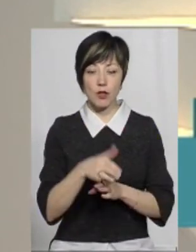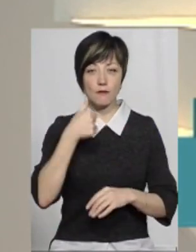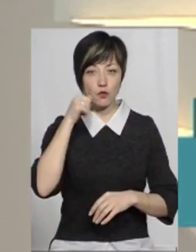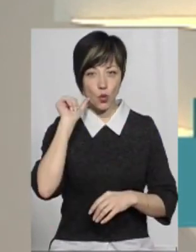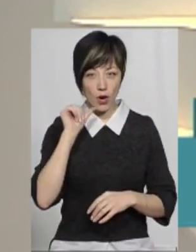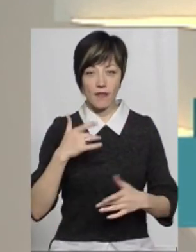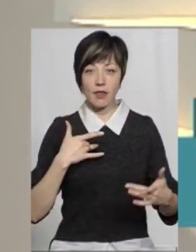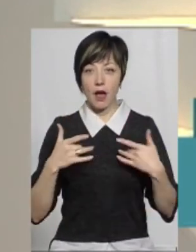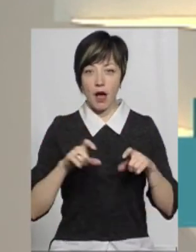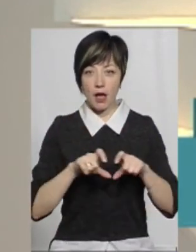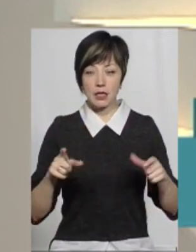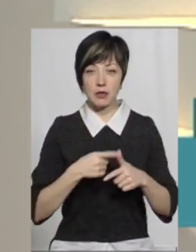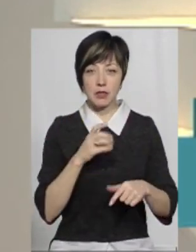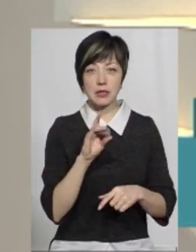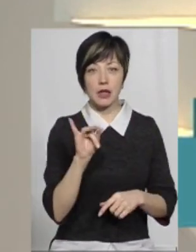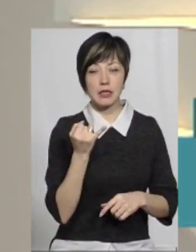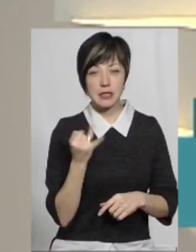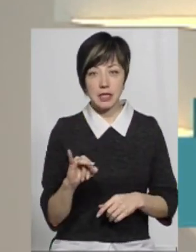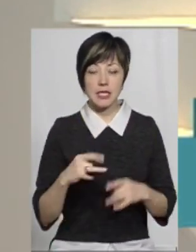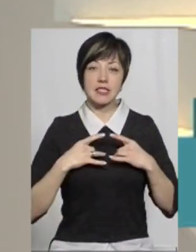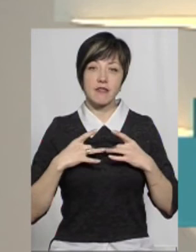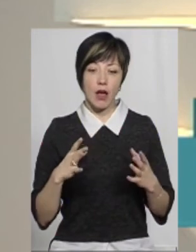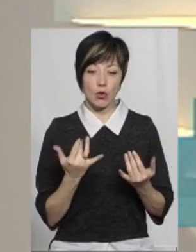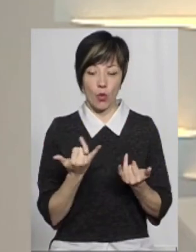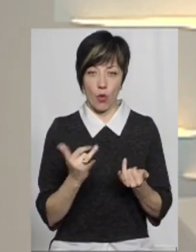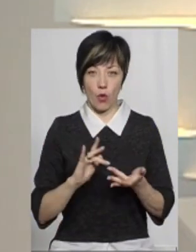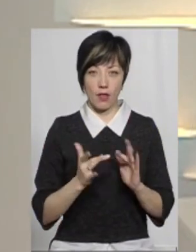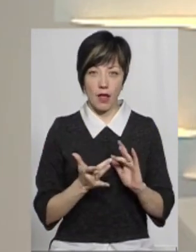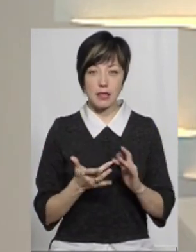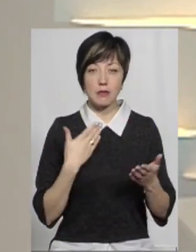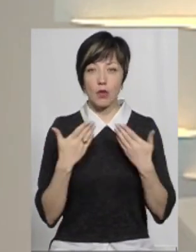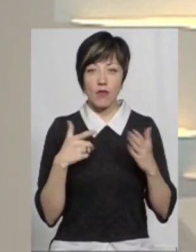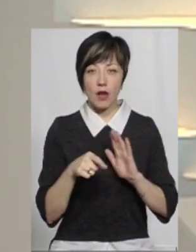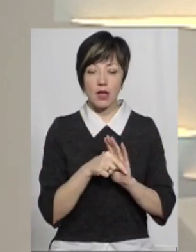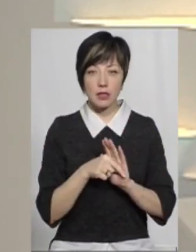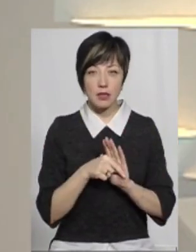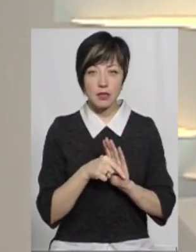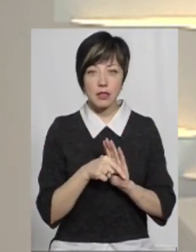відбулася вчора у театрі імені Старицького, «Свято онлайн». Спілкувались ми із